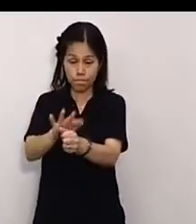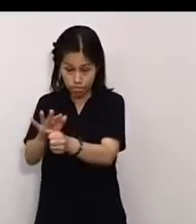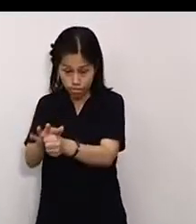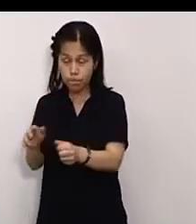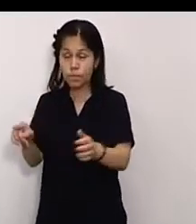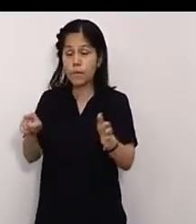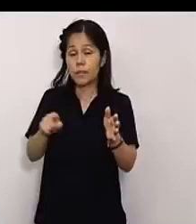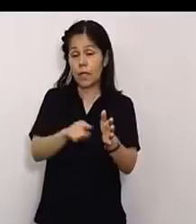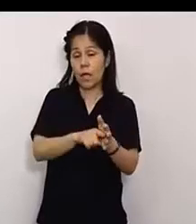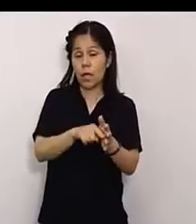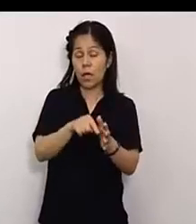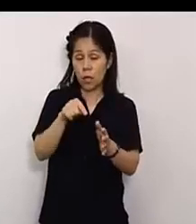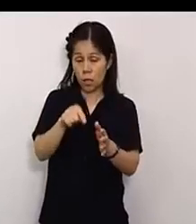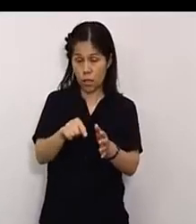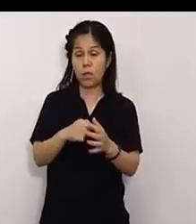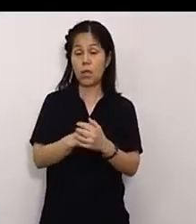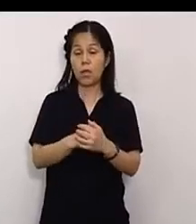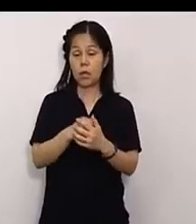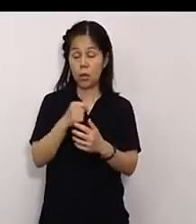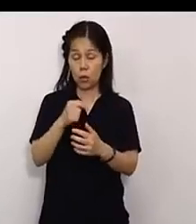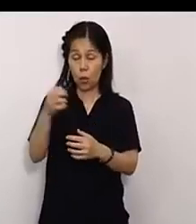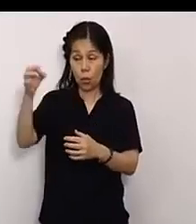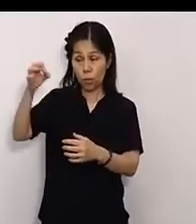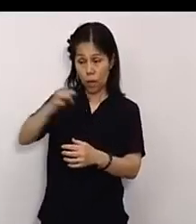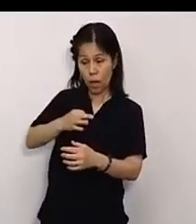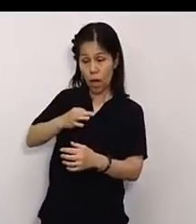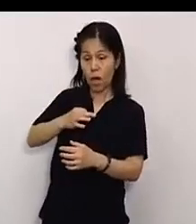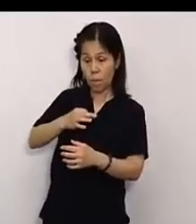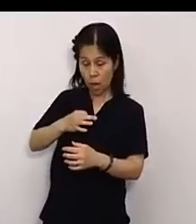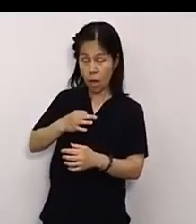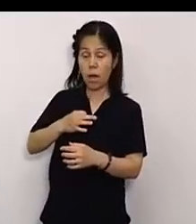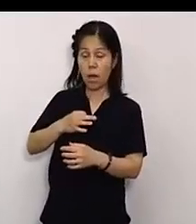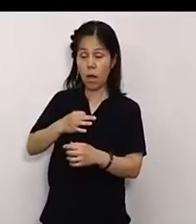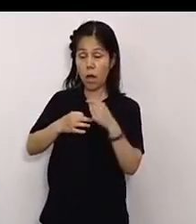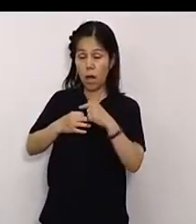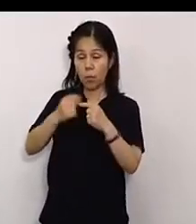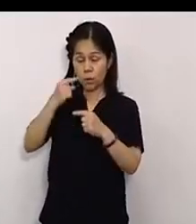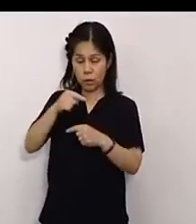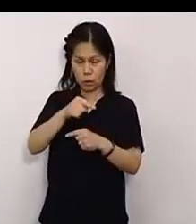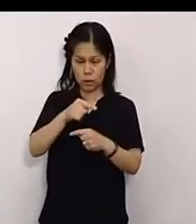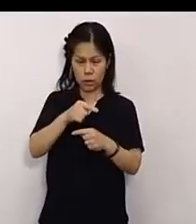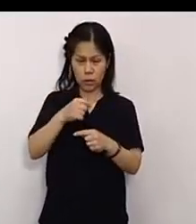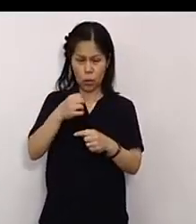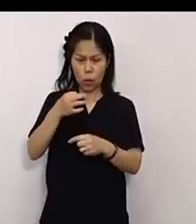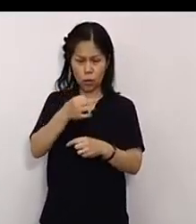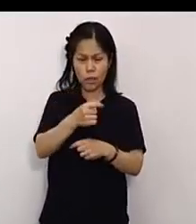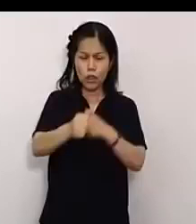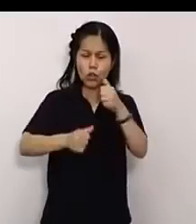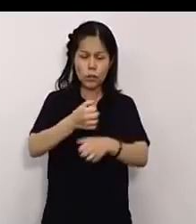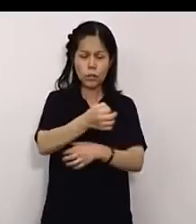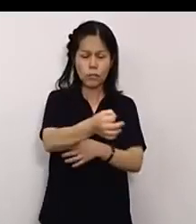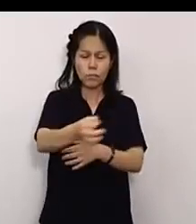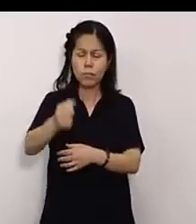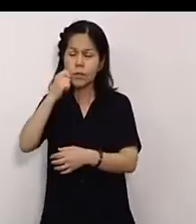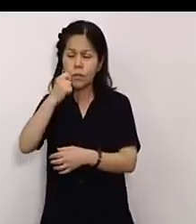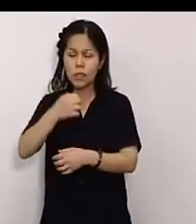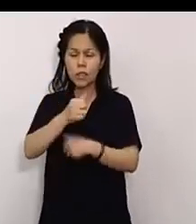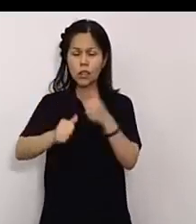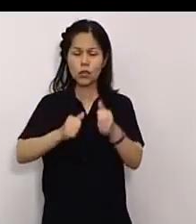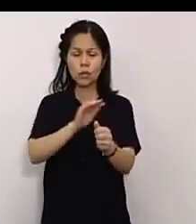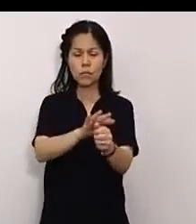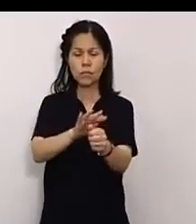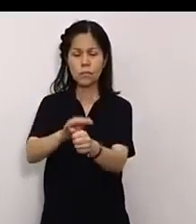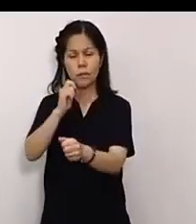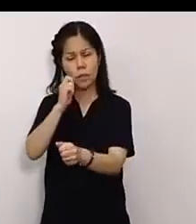ういうのがもしかしてそういうあのお金もらうことによって紐付けされて、そういうことがもしかしてできなくなるんじゃないかっていう恐れがあるんですね。です